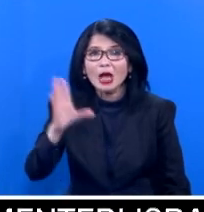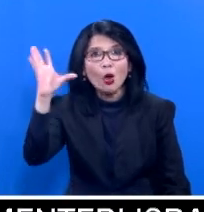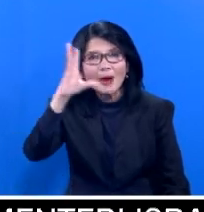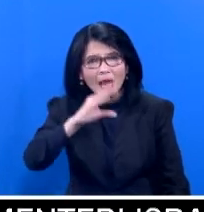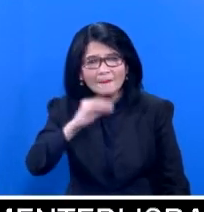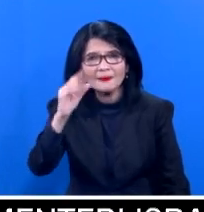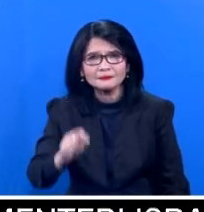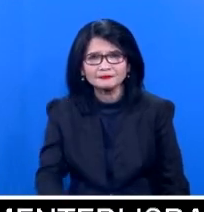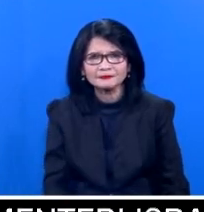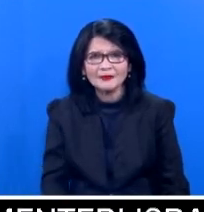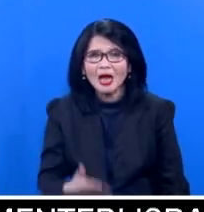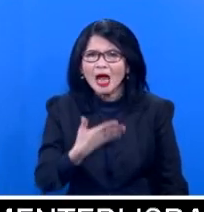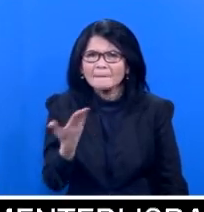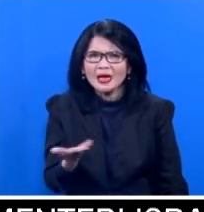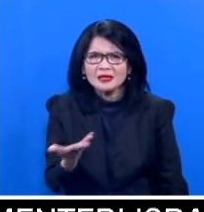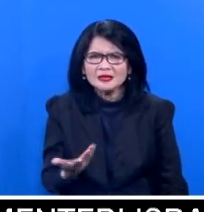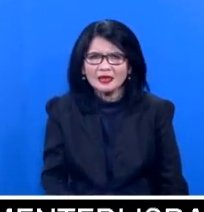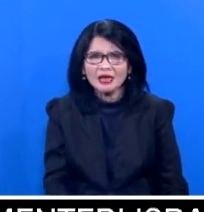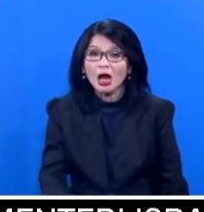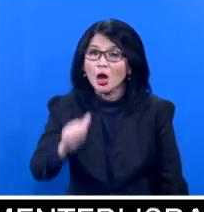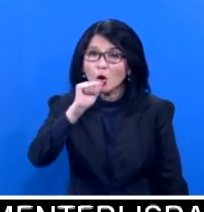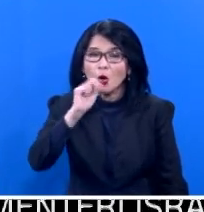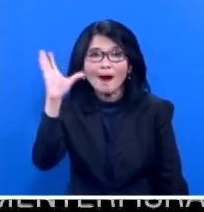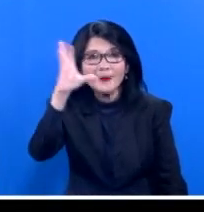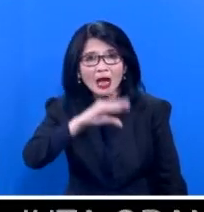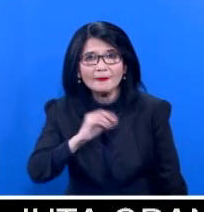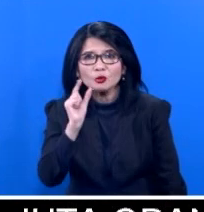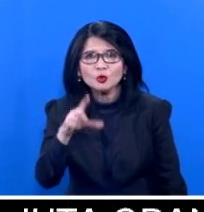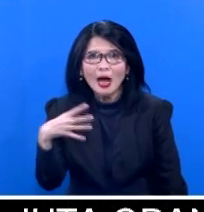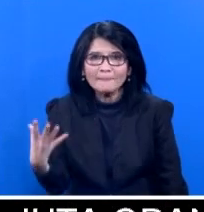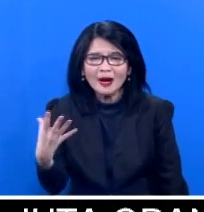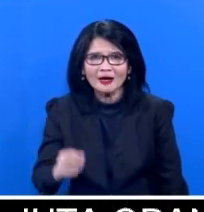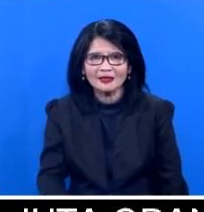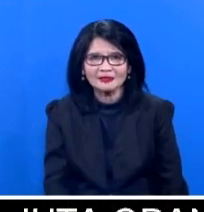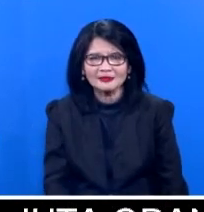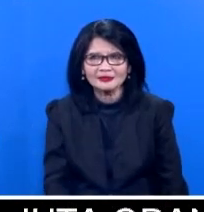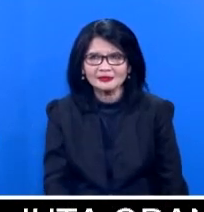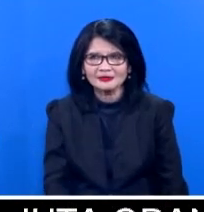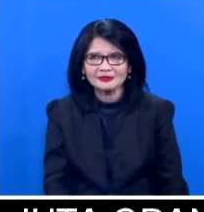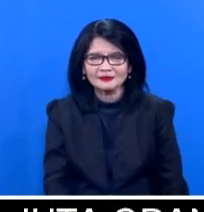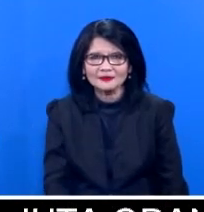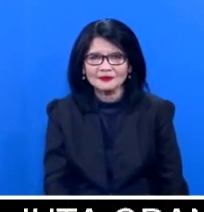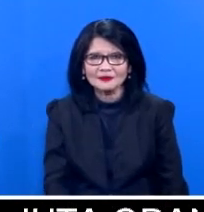hari, biasanya kita minum susu juga agar kita